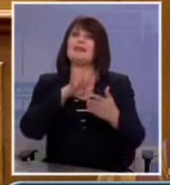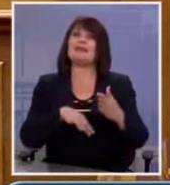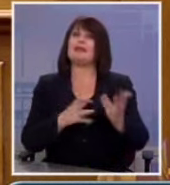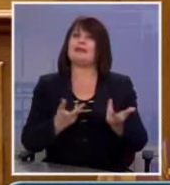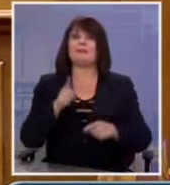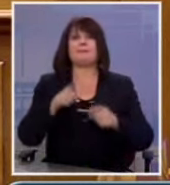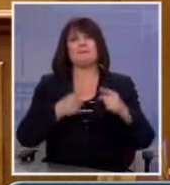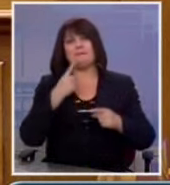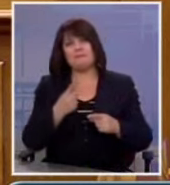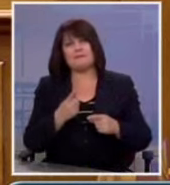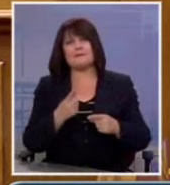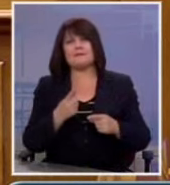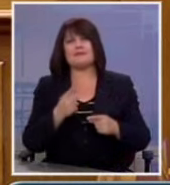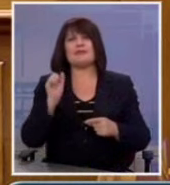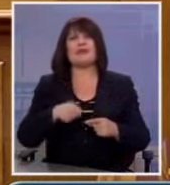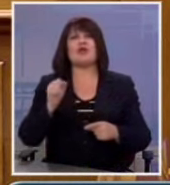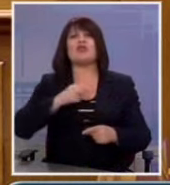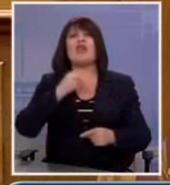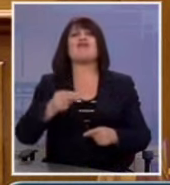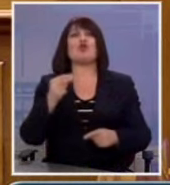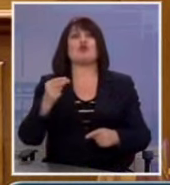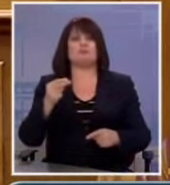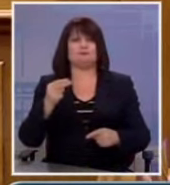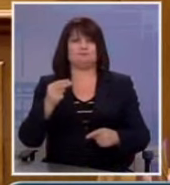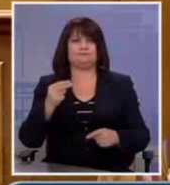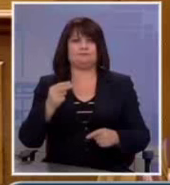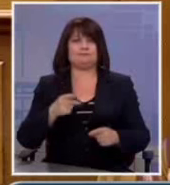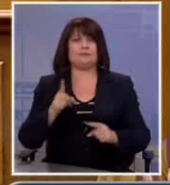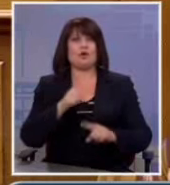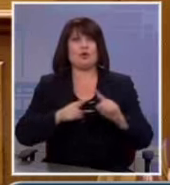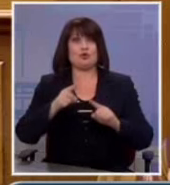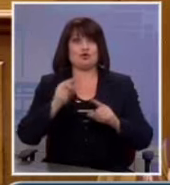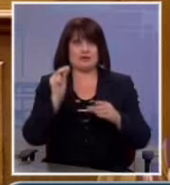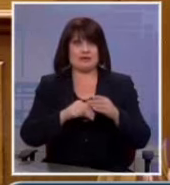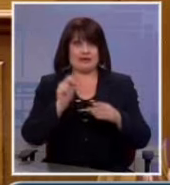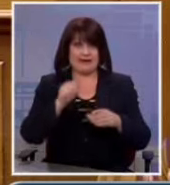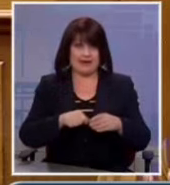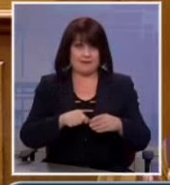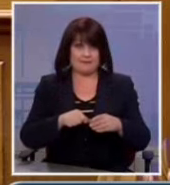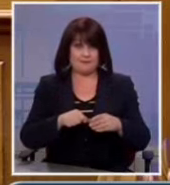Λένε κάποιοι ότι είναι ναι ή όχι στο ευρώ. Όποιος ψηφίσει ναι σήμερα ή στο